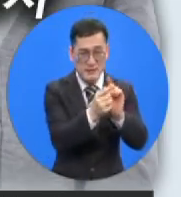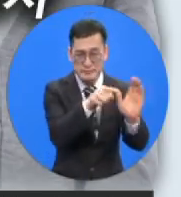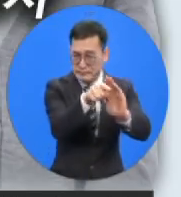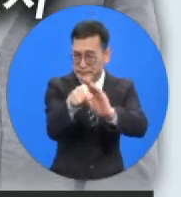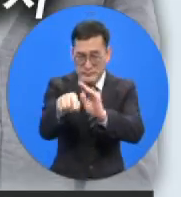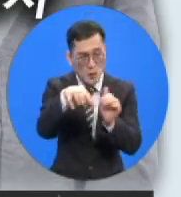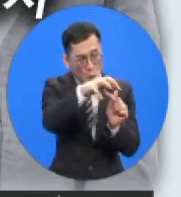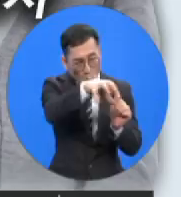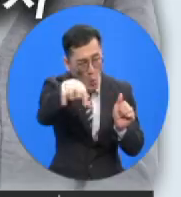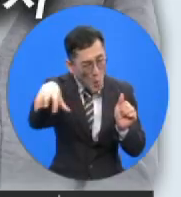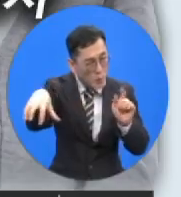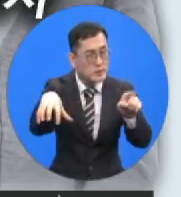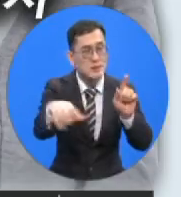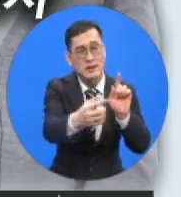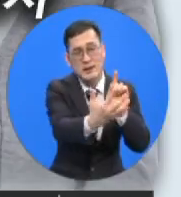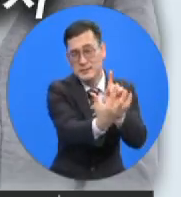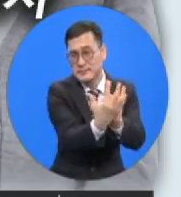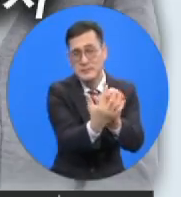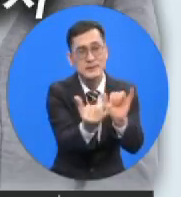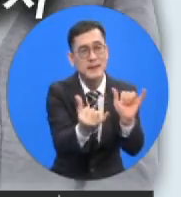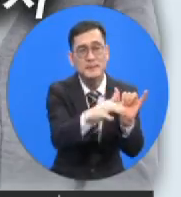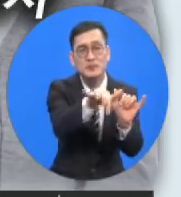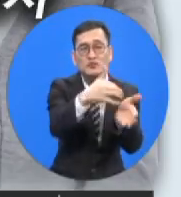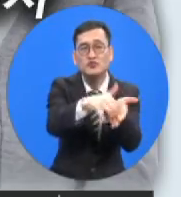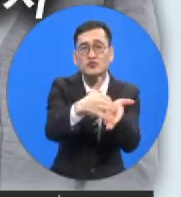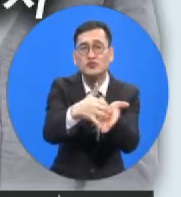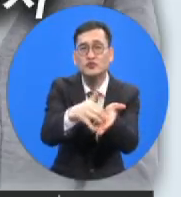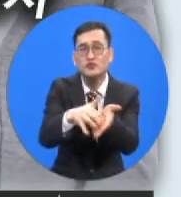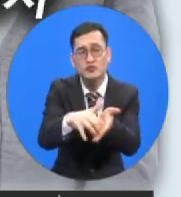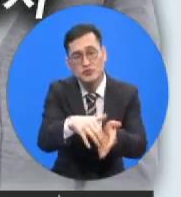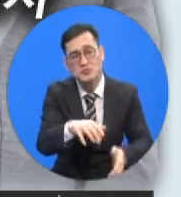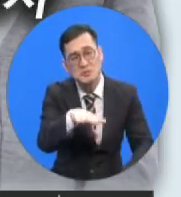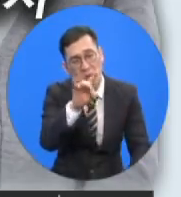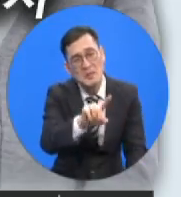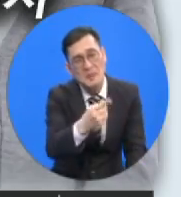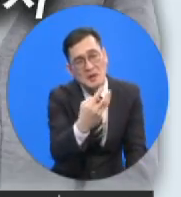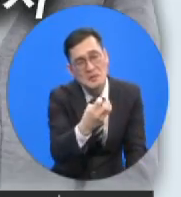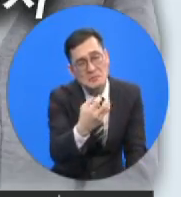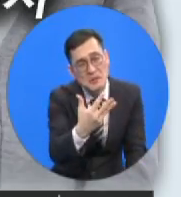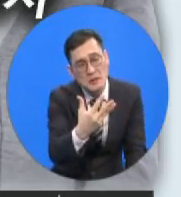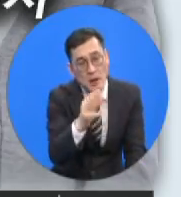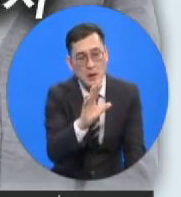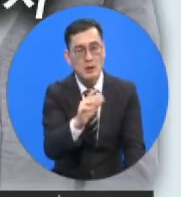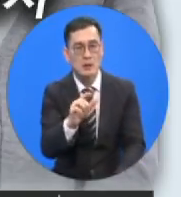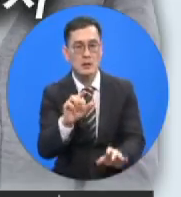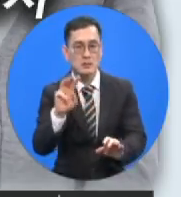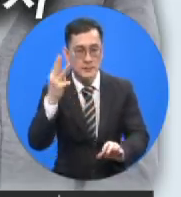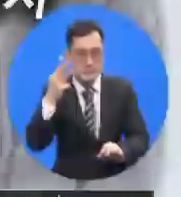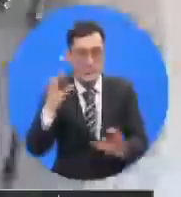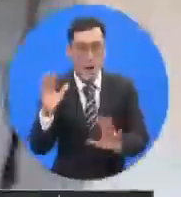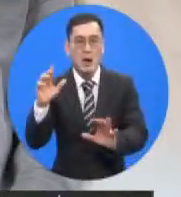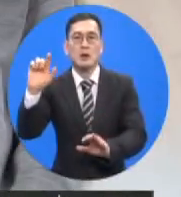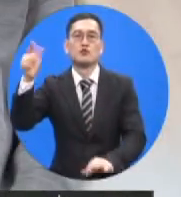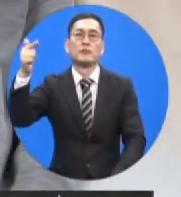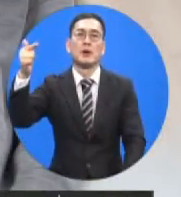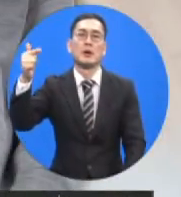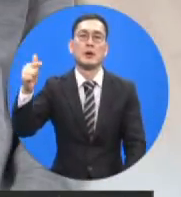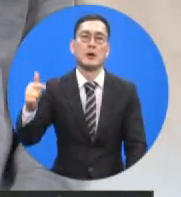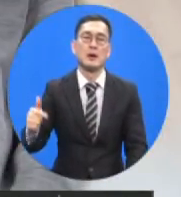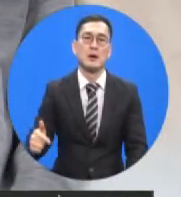있는데 666명으로 급증을 했어요. 근데 이게 최종 수치가 아닐 수 있다라는 걱정감이 들고 있다는 겁니다.